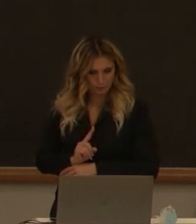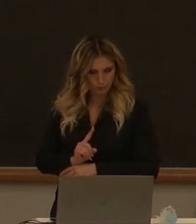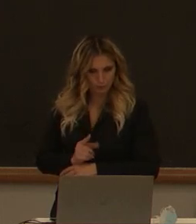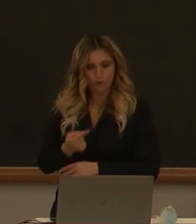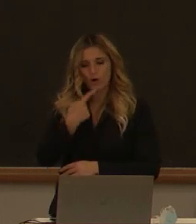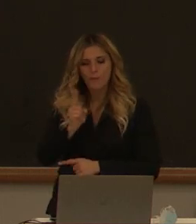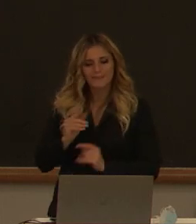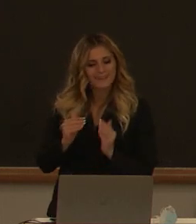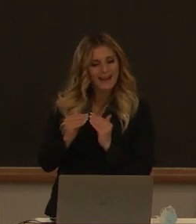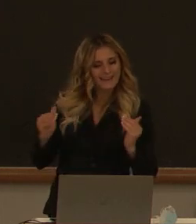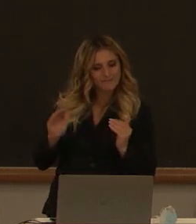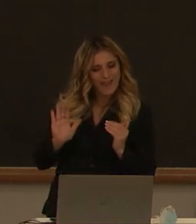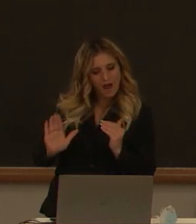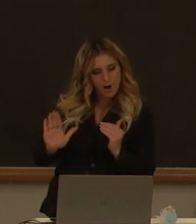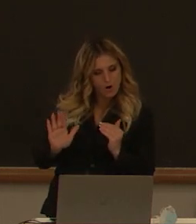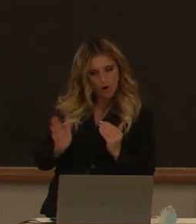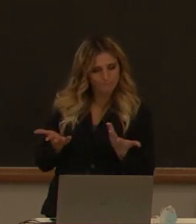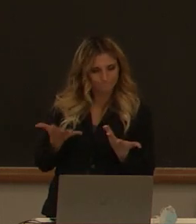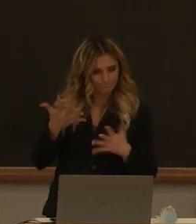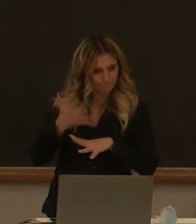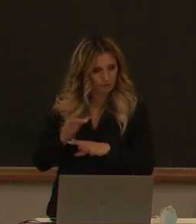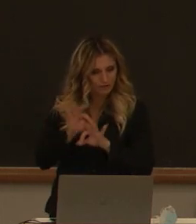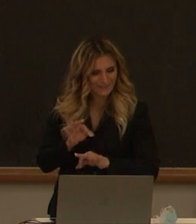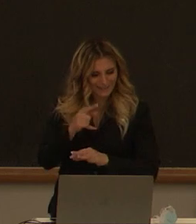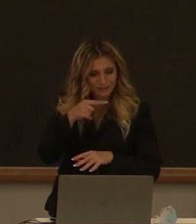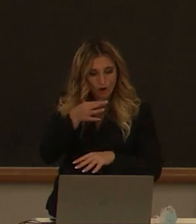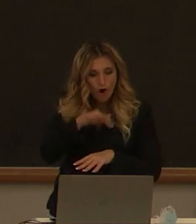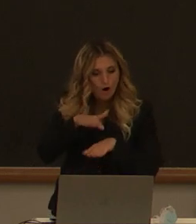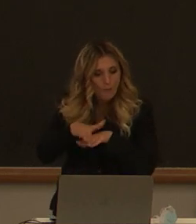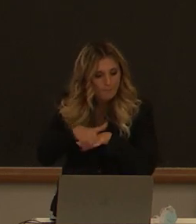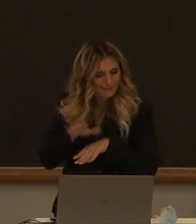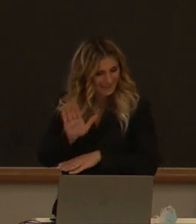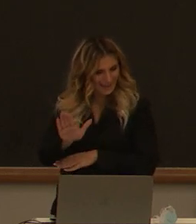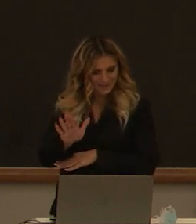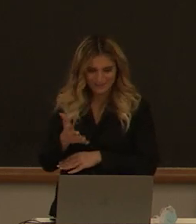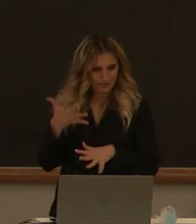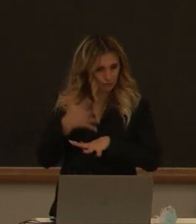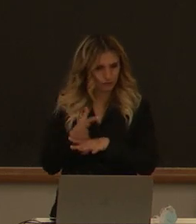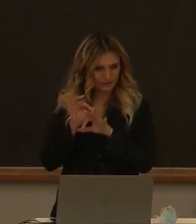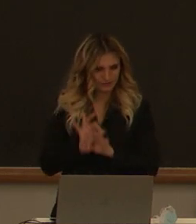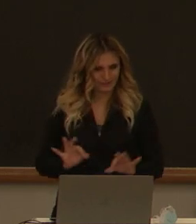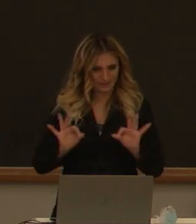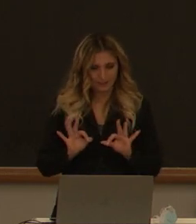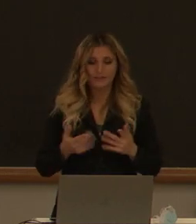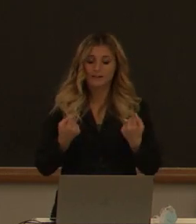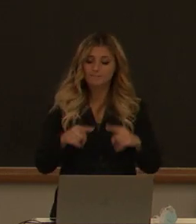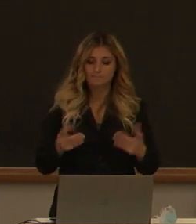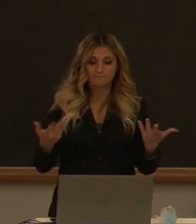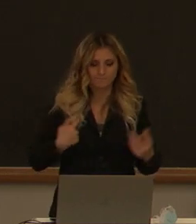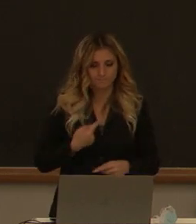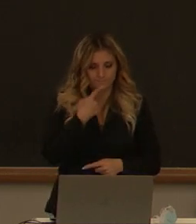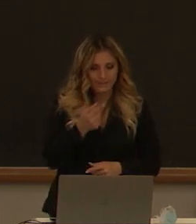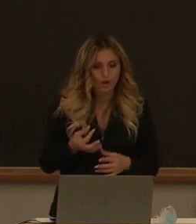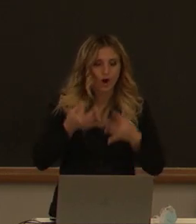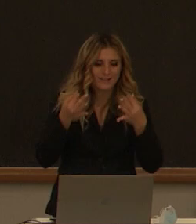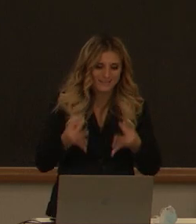di livello anche di acquisizione di quelle competenze che vengono richieste. E purtroppo è una cosa che io dico sempre un po' ai